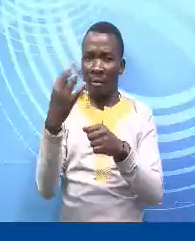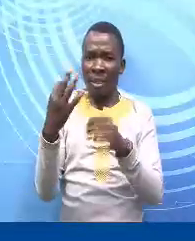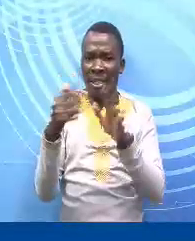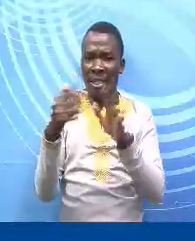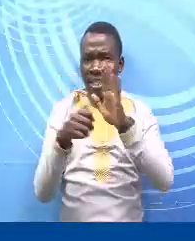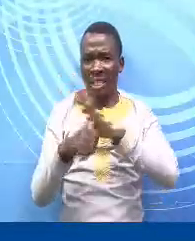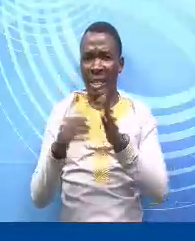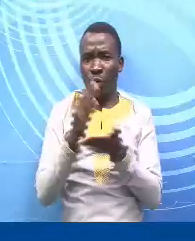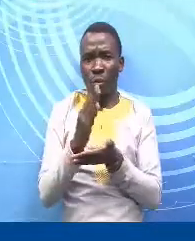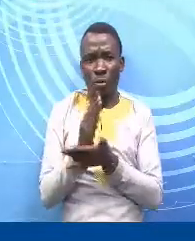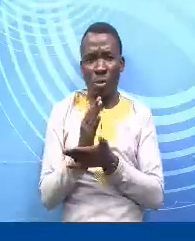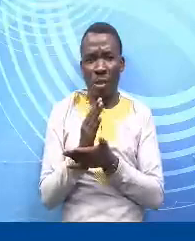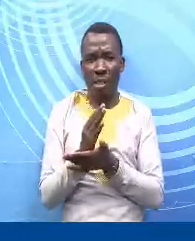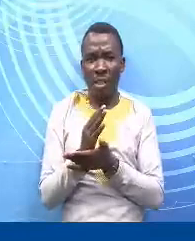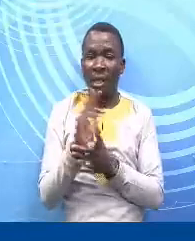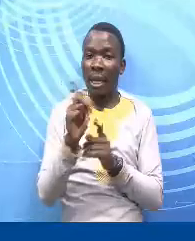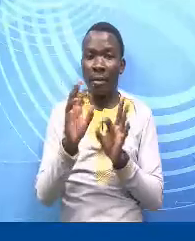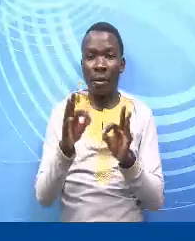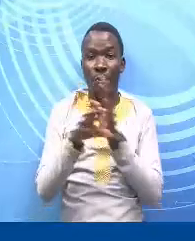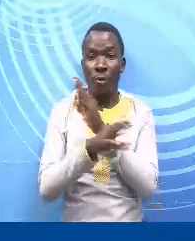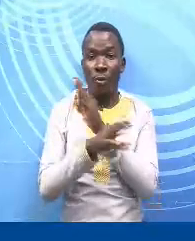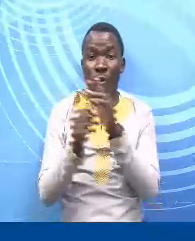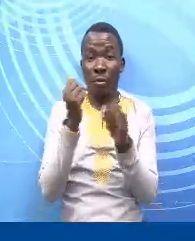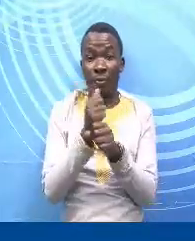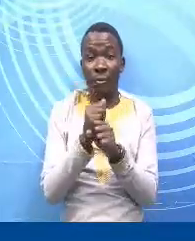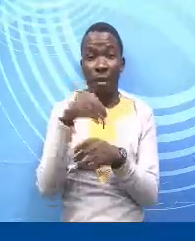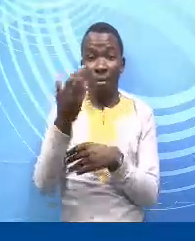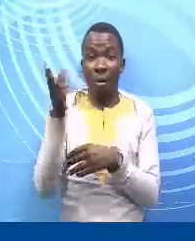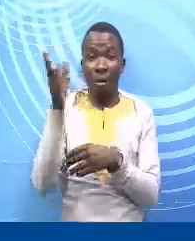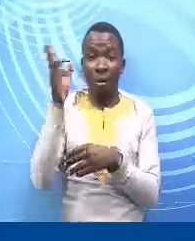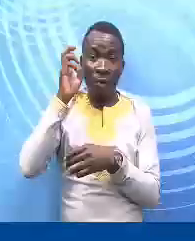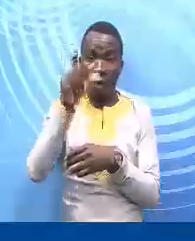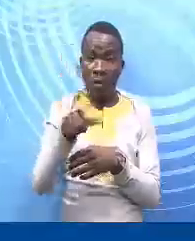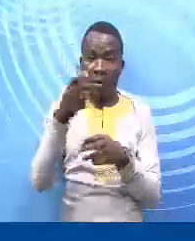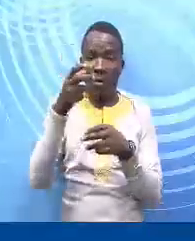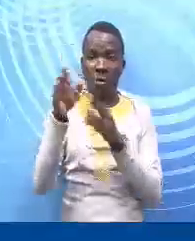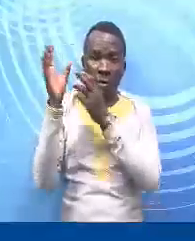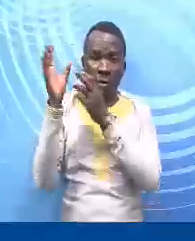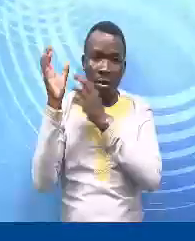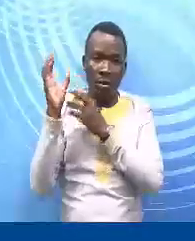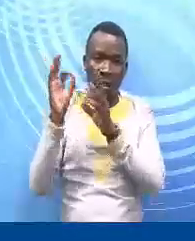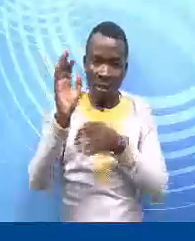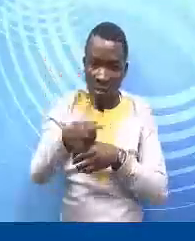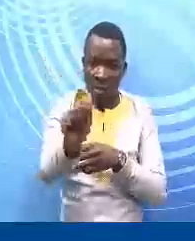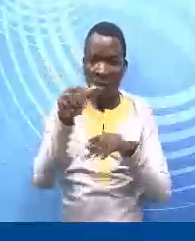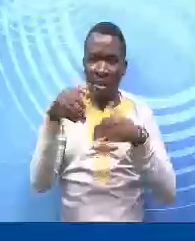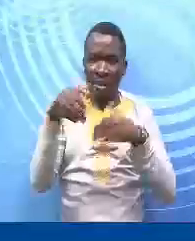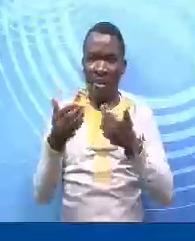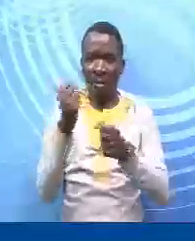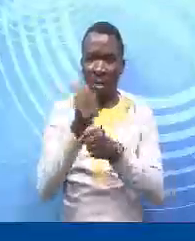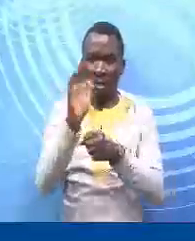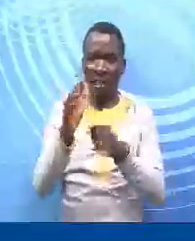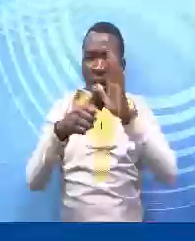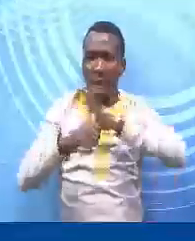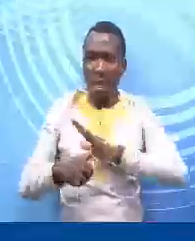by'ukuri nta bintu by'ubujura nyuma yo kumva ko hari umuntu ushobora kuba yitwaza icyo ari cyo cyangwa se akazi akora agahohotera